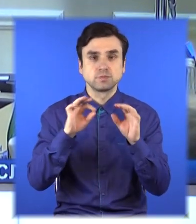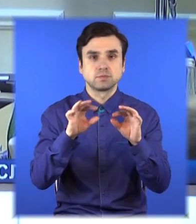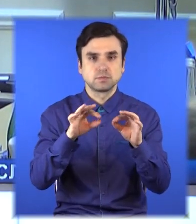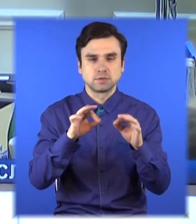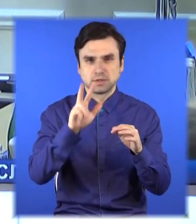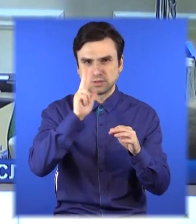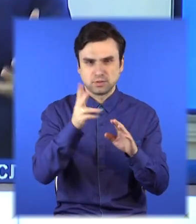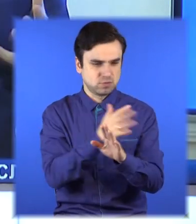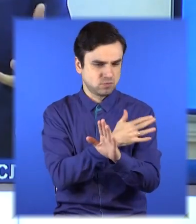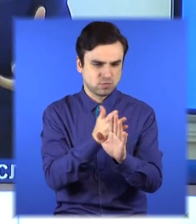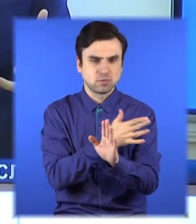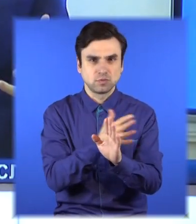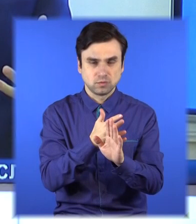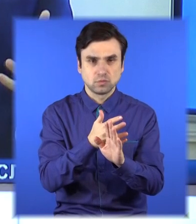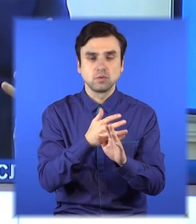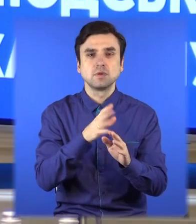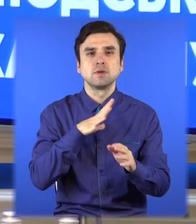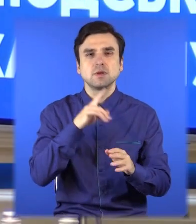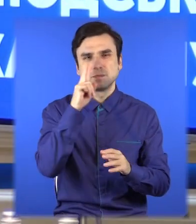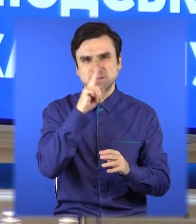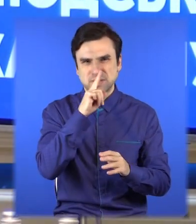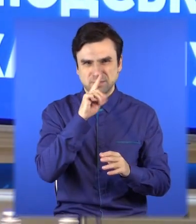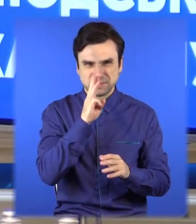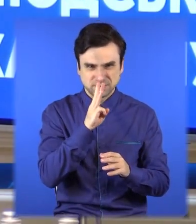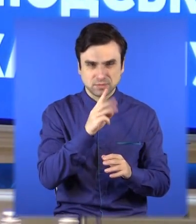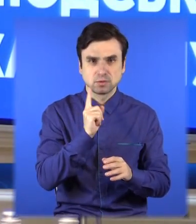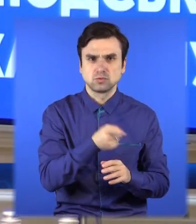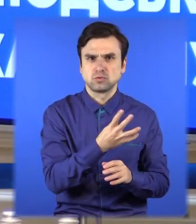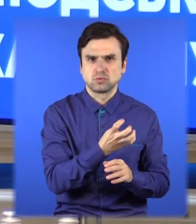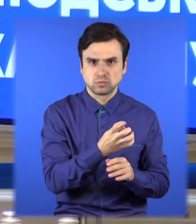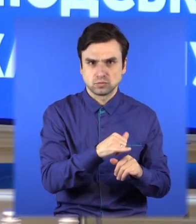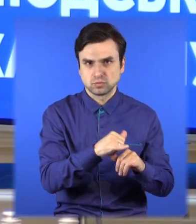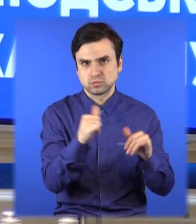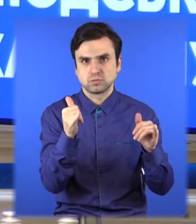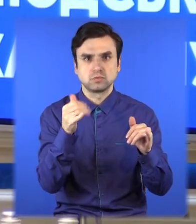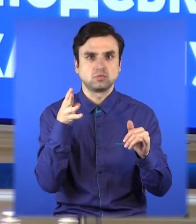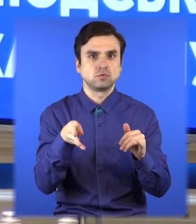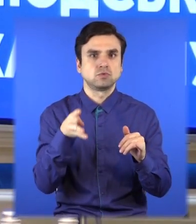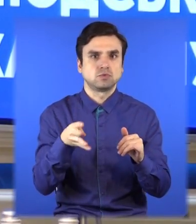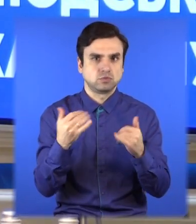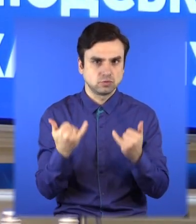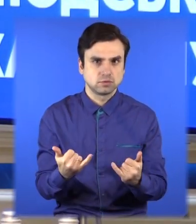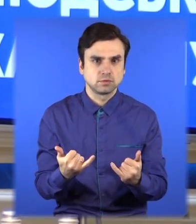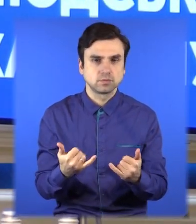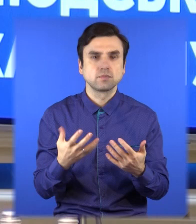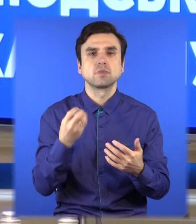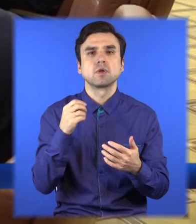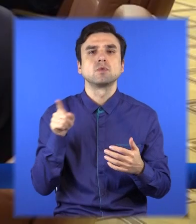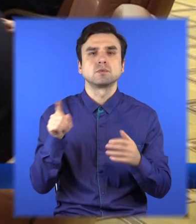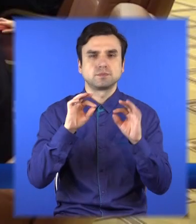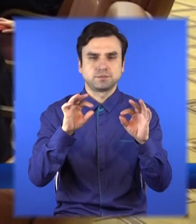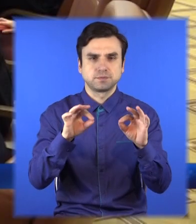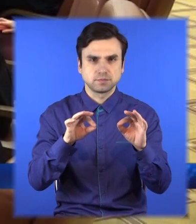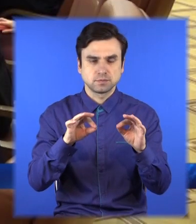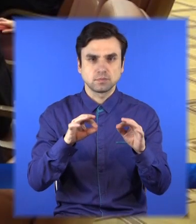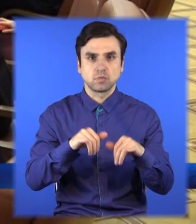словами, за неповні 3 роки мінімалка зросла з 1400 до 4000 гривень. У той же час голова Кабміну наголосив,